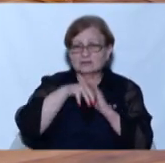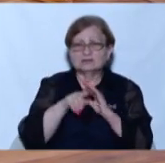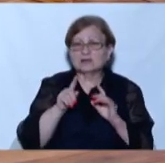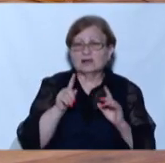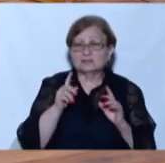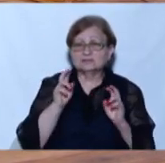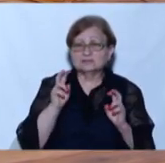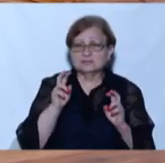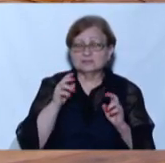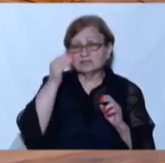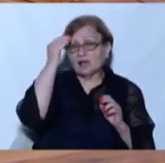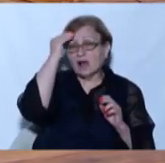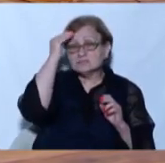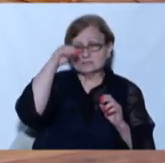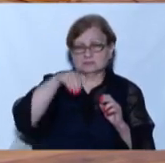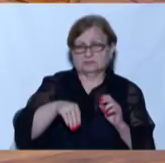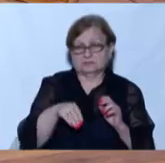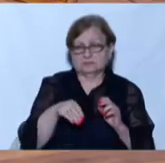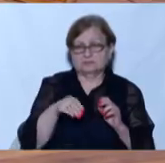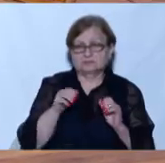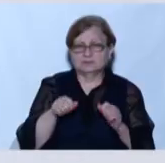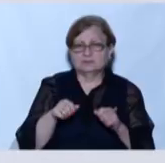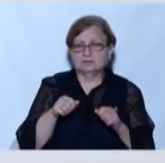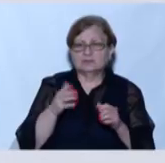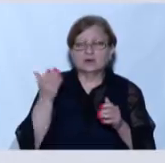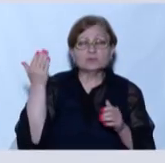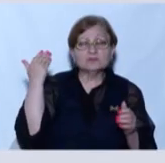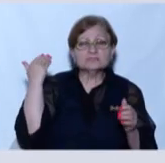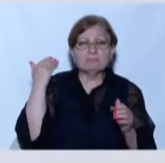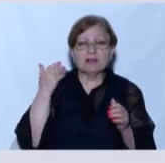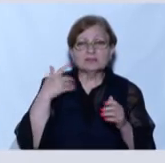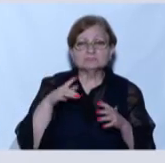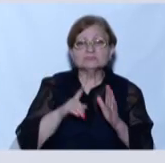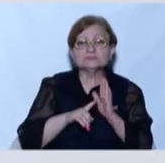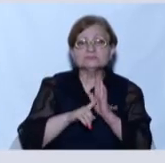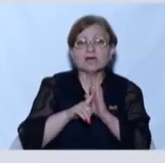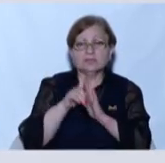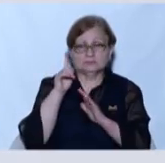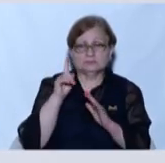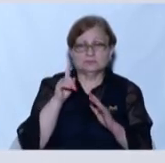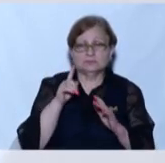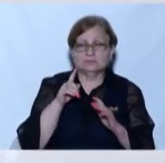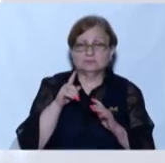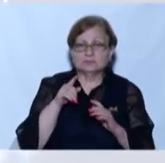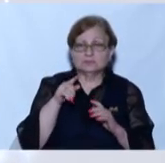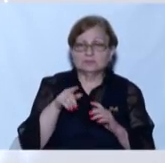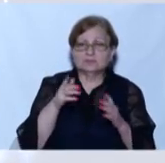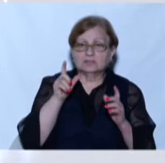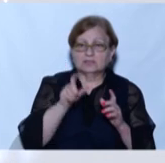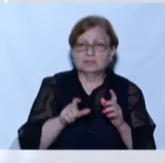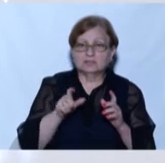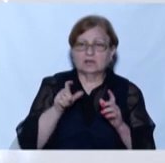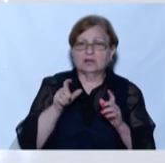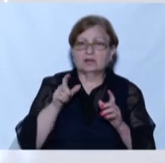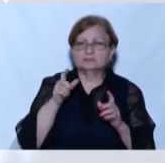ის იდეა, თუ შეიძლება ესე ითქვას, რომელიც მანამდე გაღვივდა. ეს არის საუკუნე ვოლტერისა, ეს არის ადამიანის